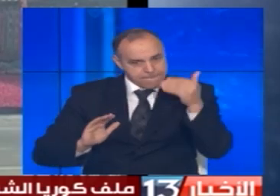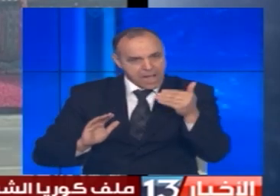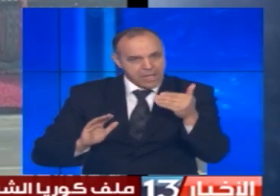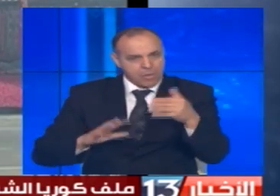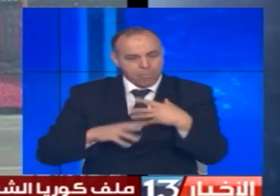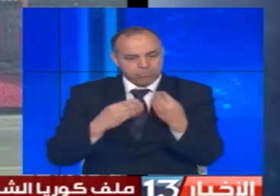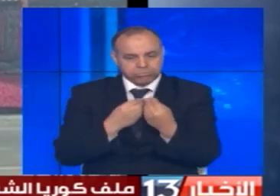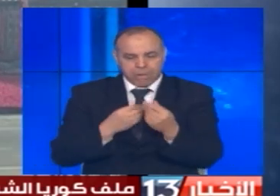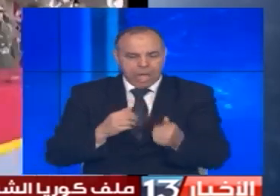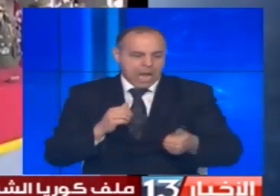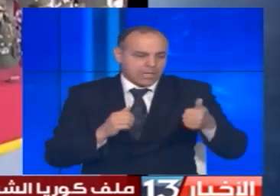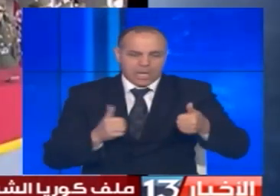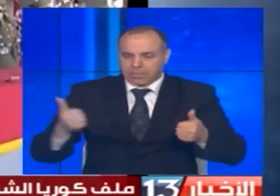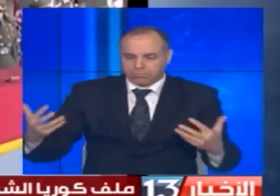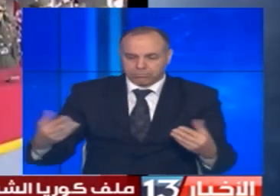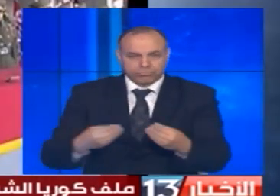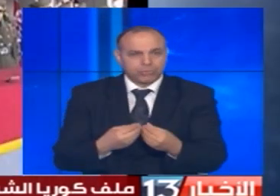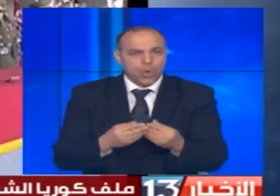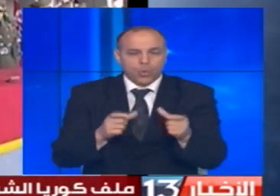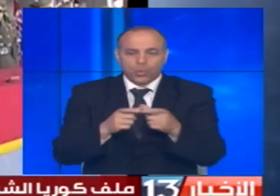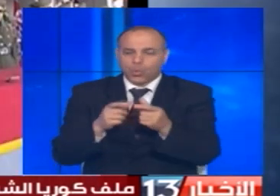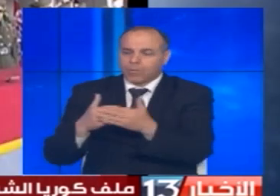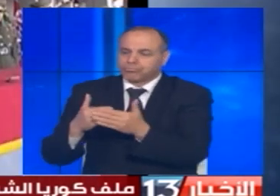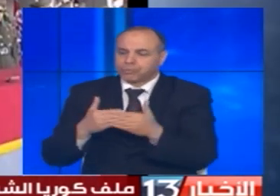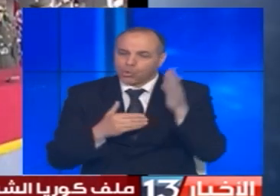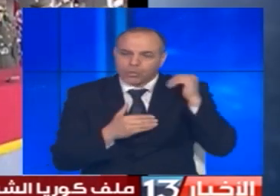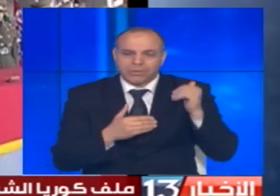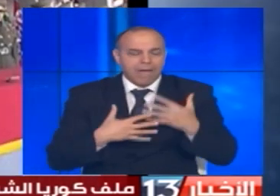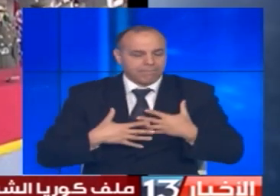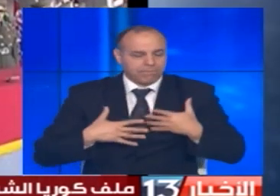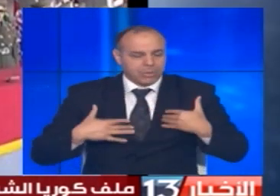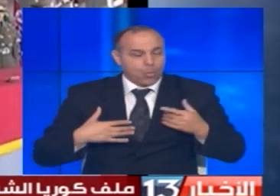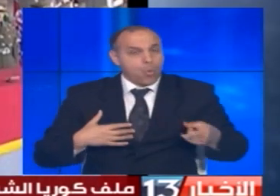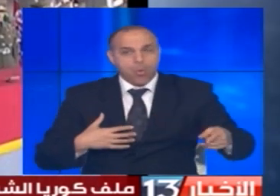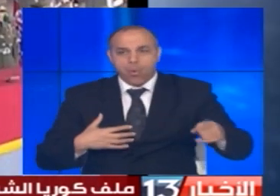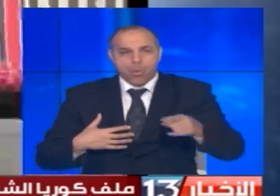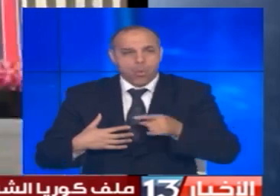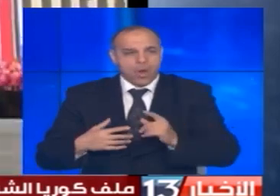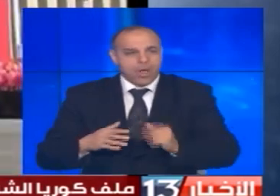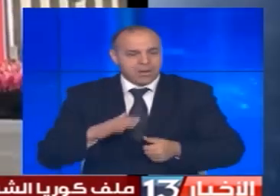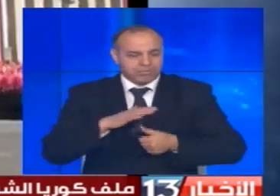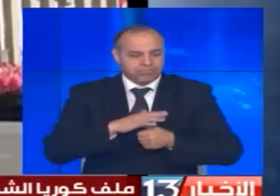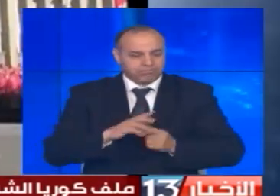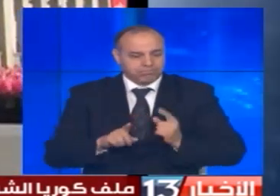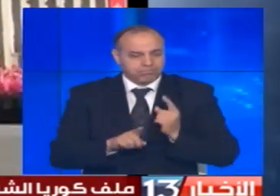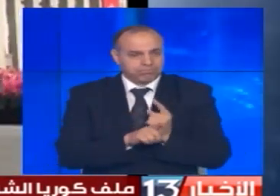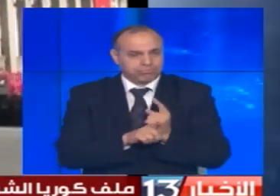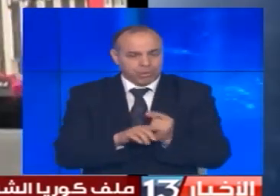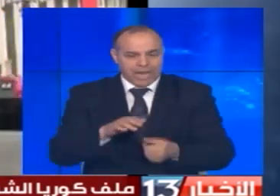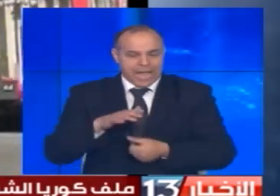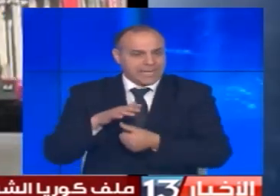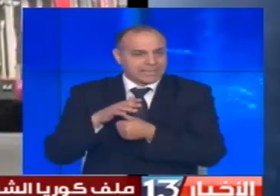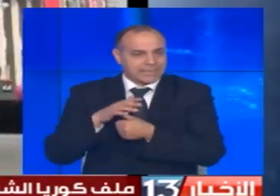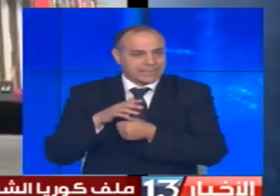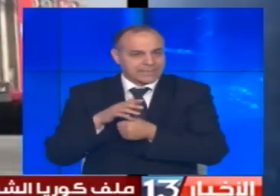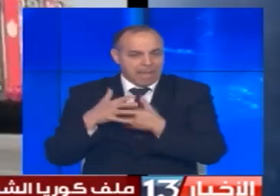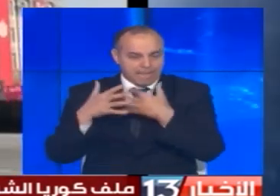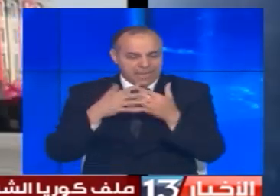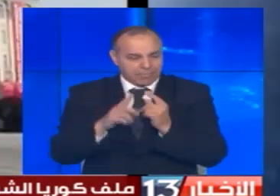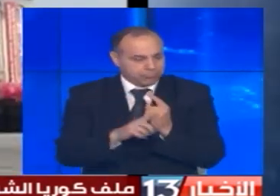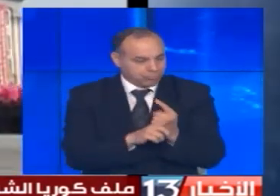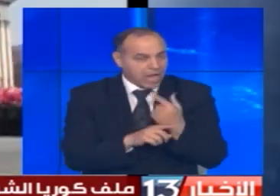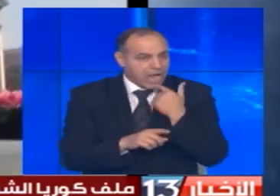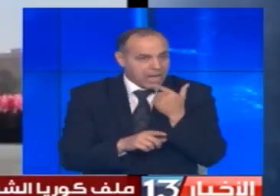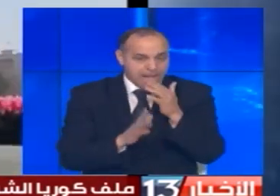تجمع الجانبين. دول الجوار الكوري الشمالي استبشرت هي الأخرى باللقاء المنتظر بين ترامب وجونغ أون، حيث